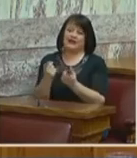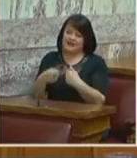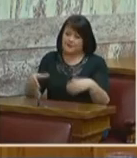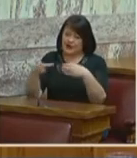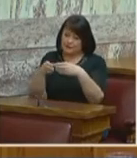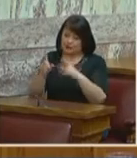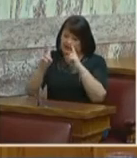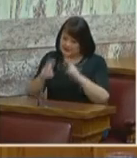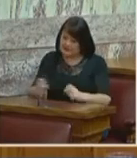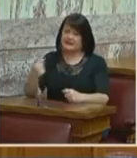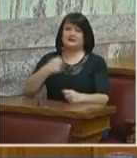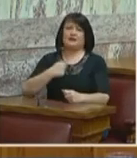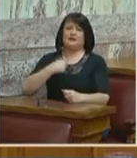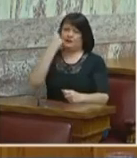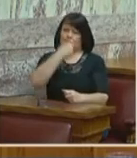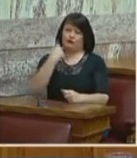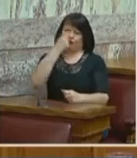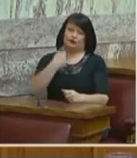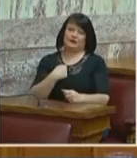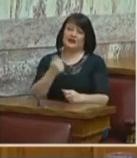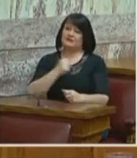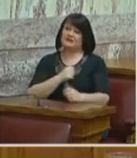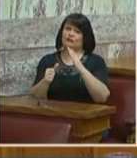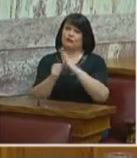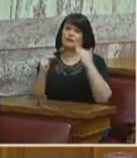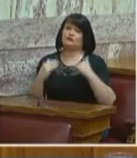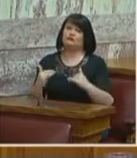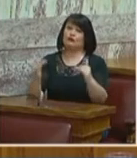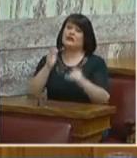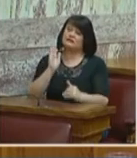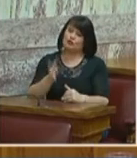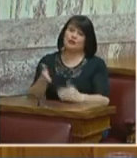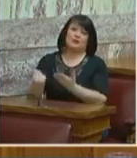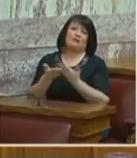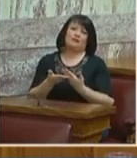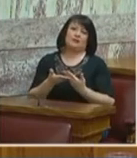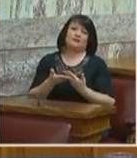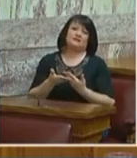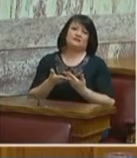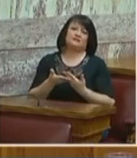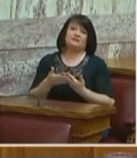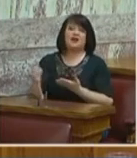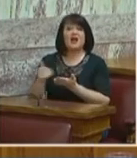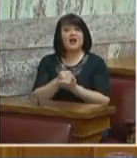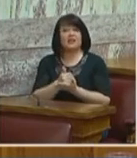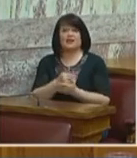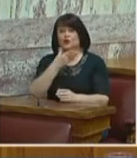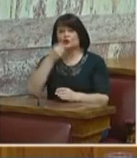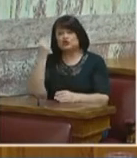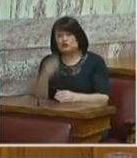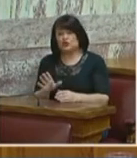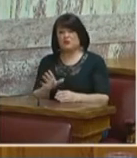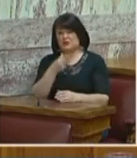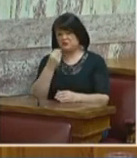ότι ο κύριος Πρόεδρος, εάν θέλει, μπορεί να συνδράμει. Είναι άδικο, ανήθικο, ανέτοιμο